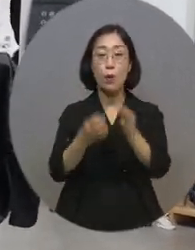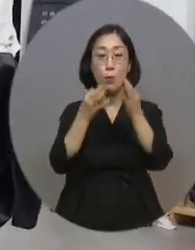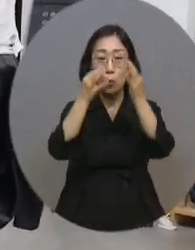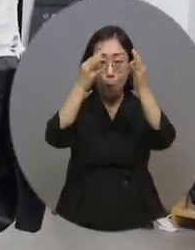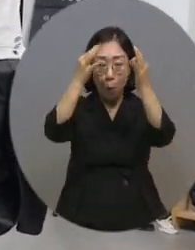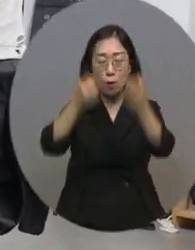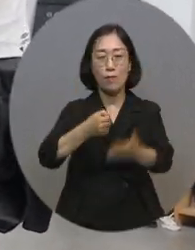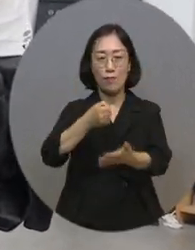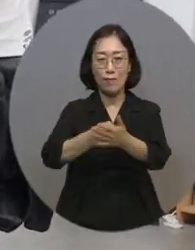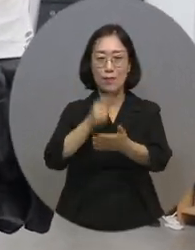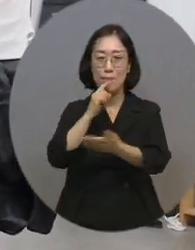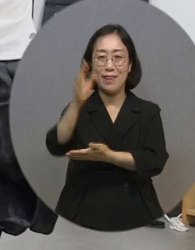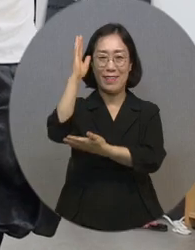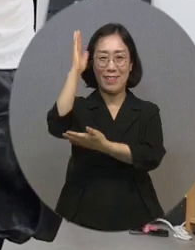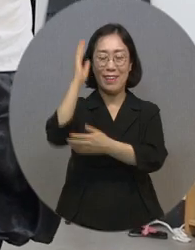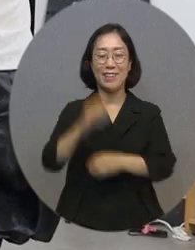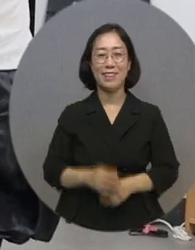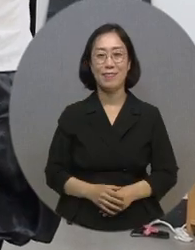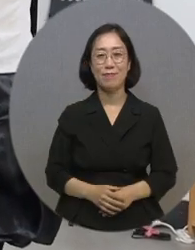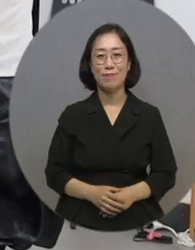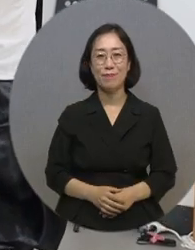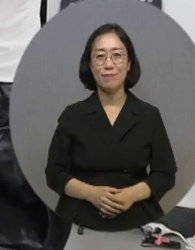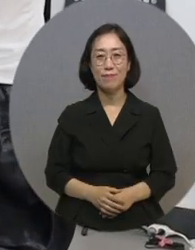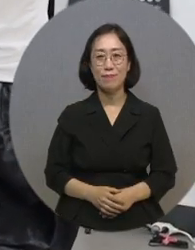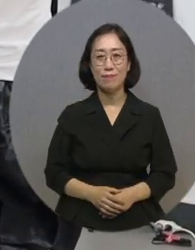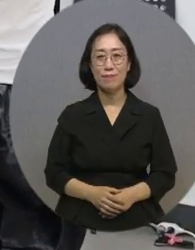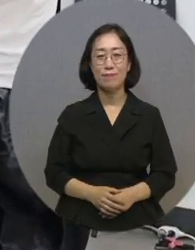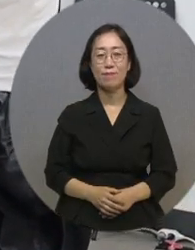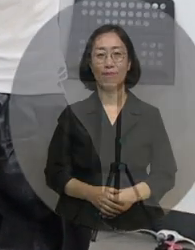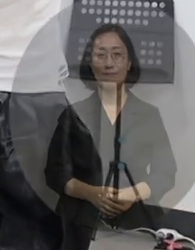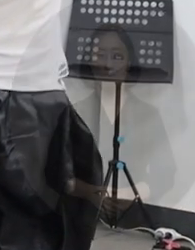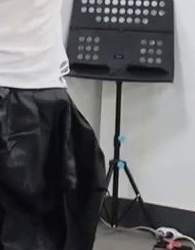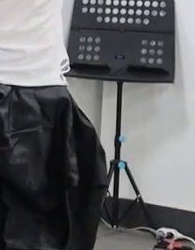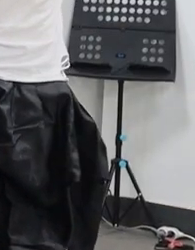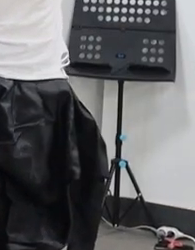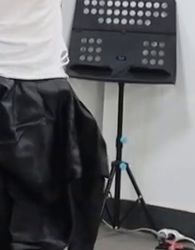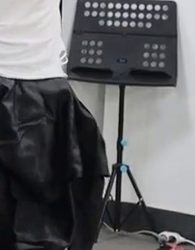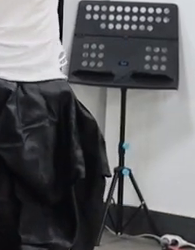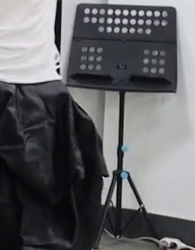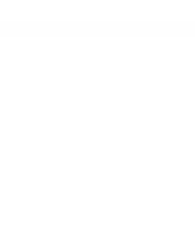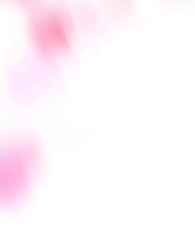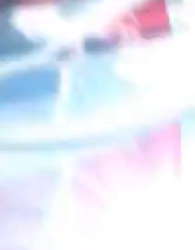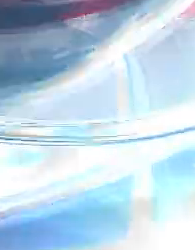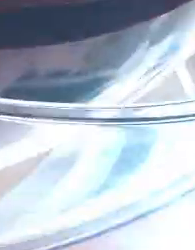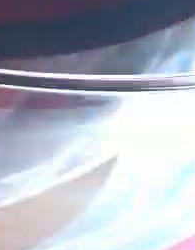포부도 밝혔습니다. 복지TV 뉴스 김난입니다.